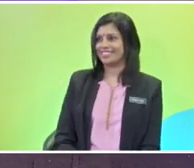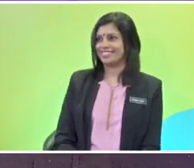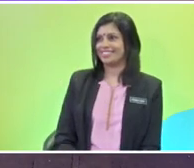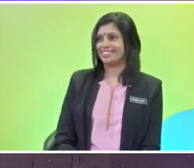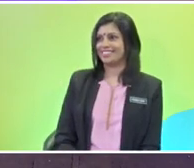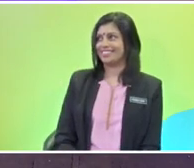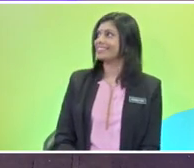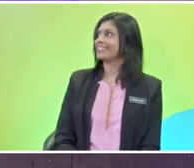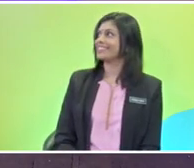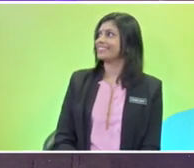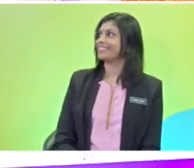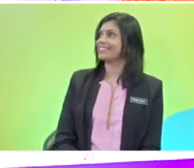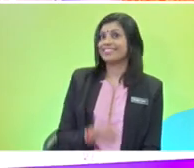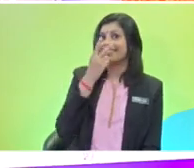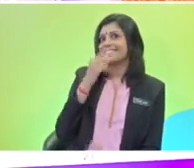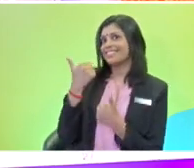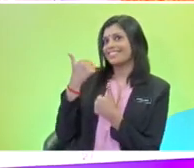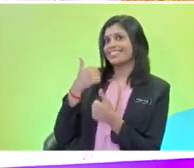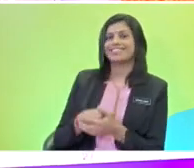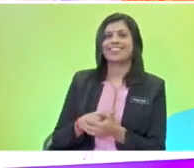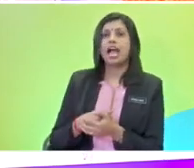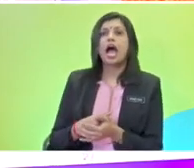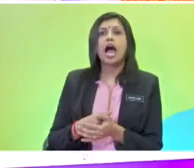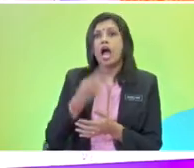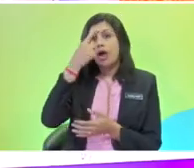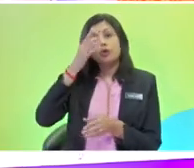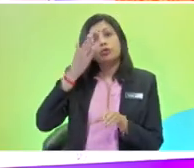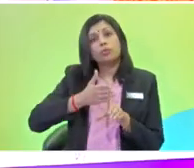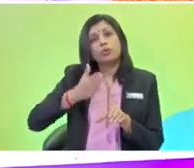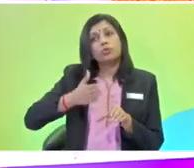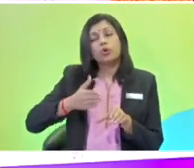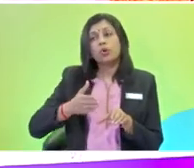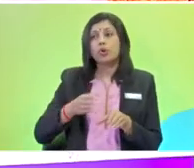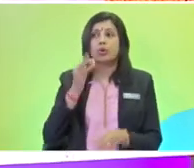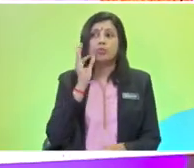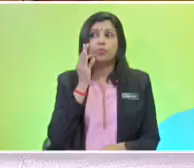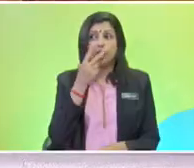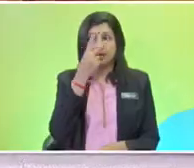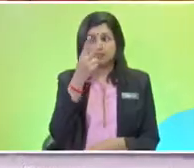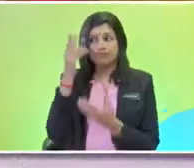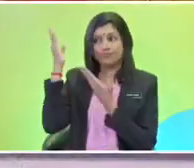Ini ialah untuk memotong buah. Wah, senang. Letak tengah-tengah.